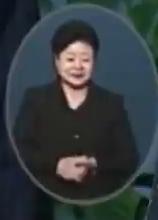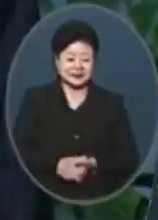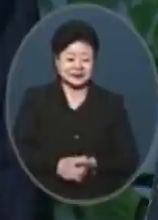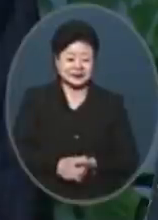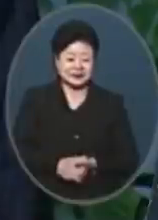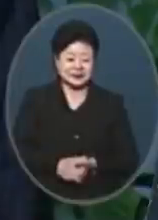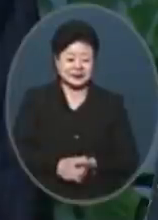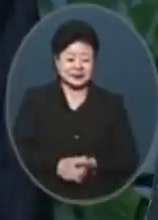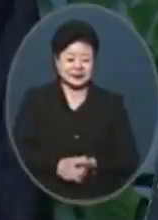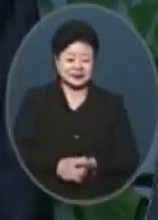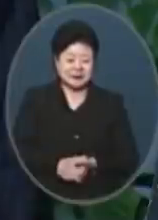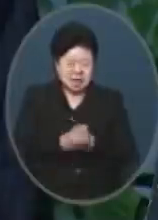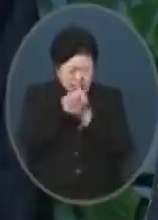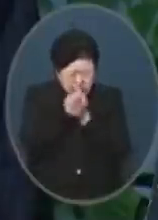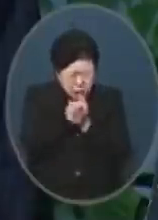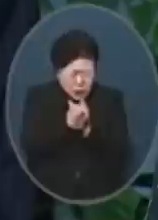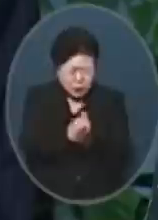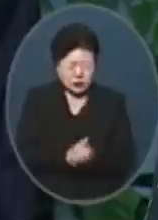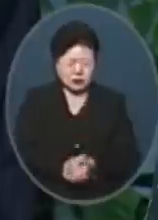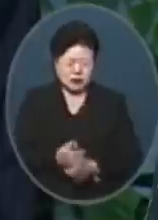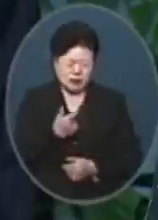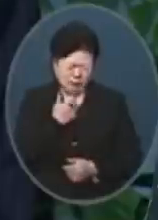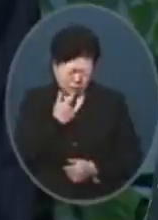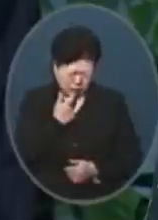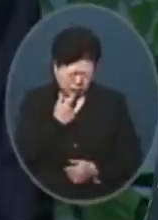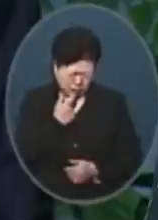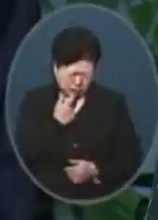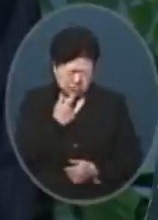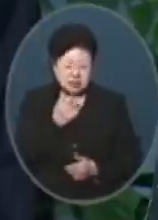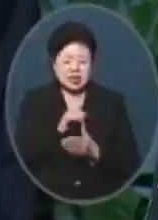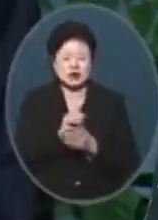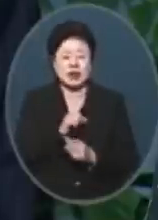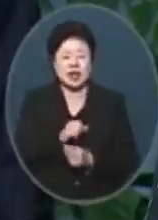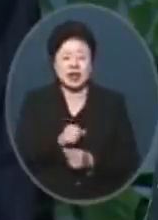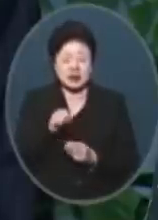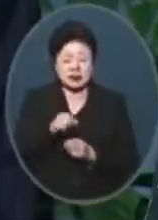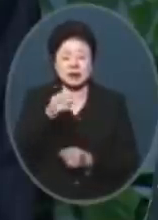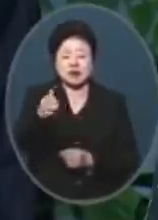고집을 세워야 되는 것입니다.